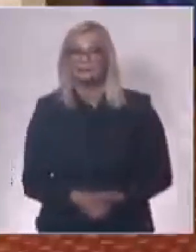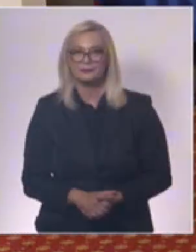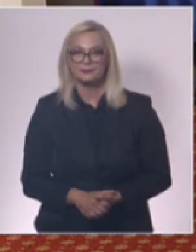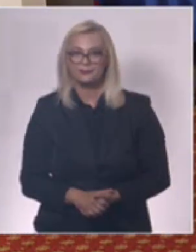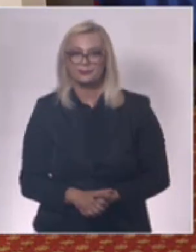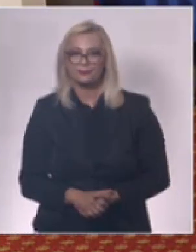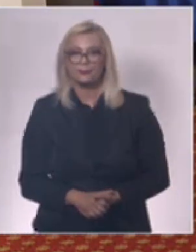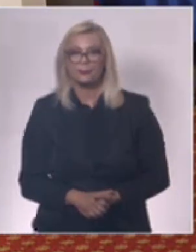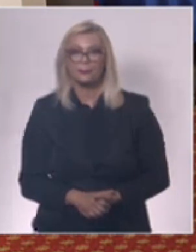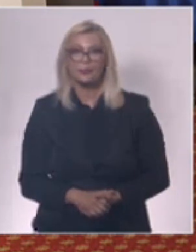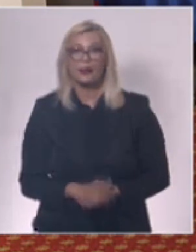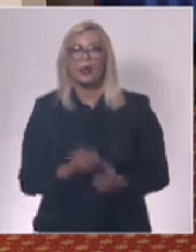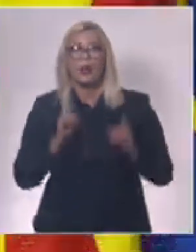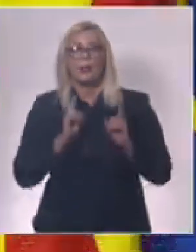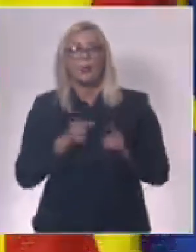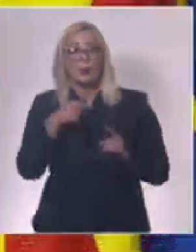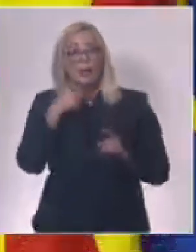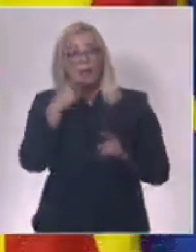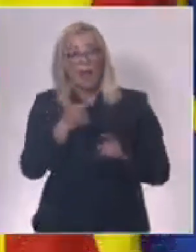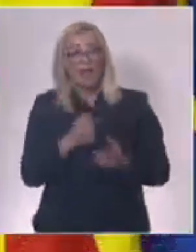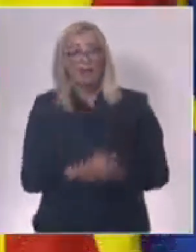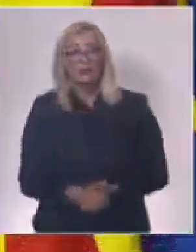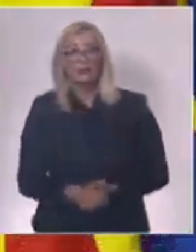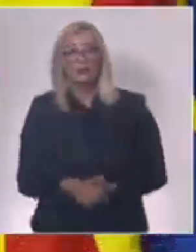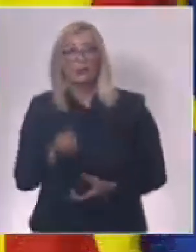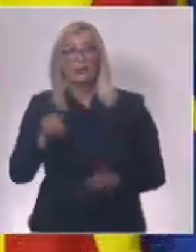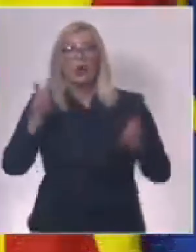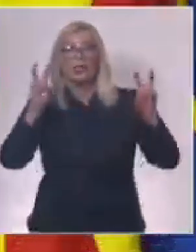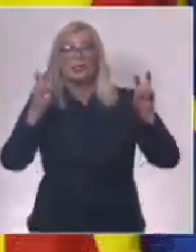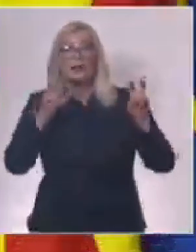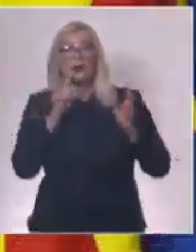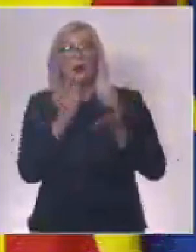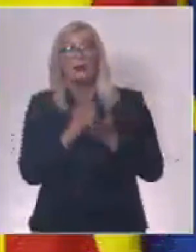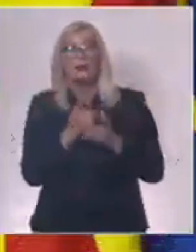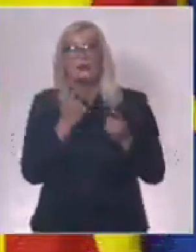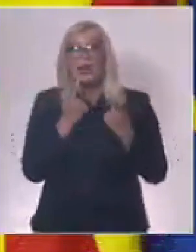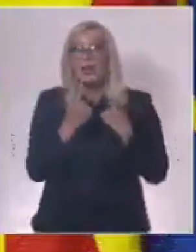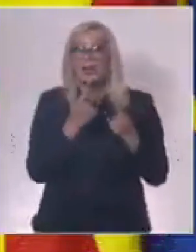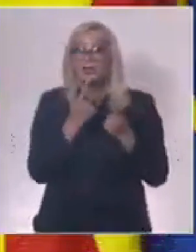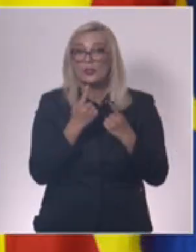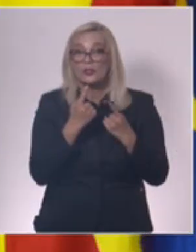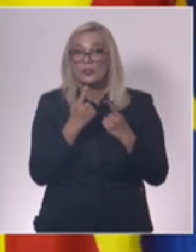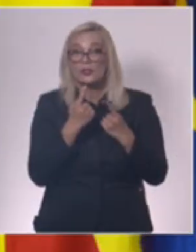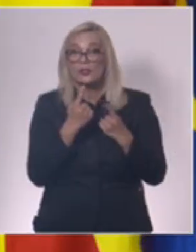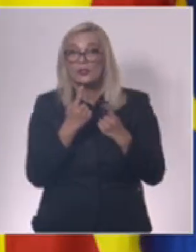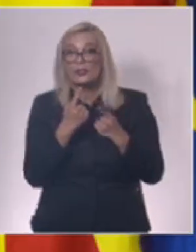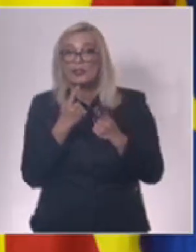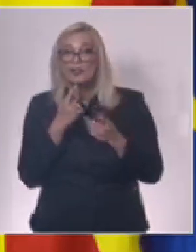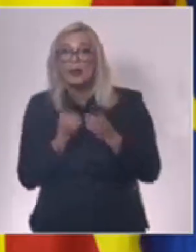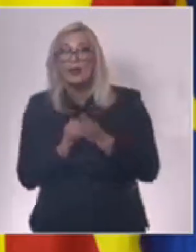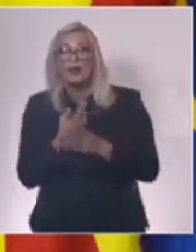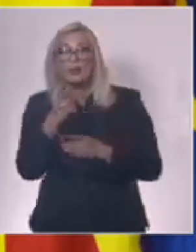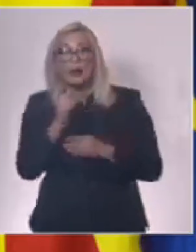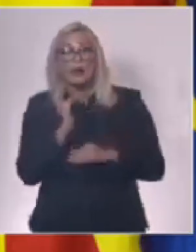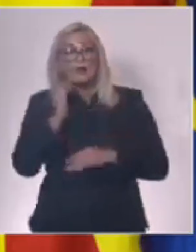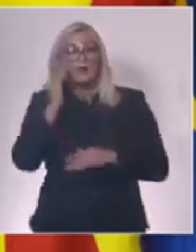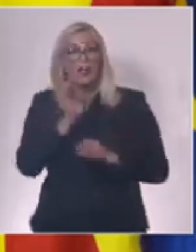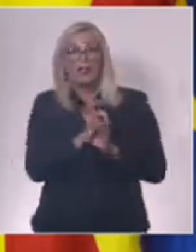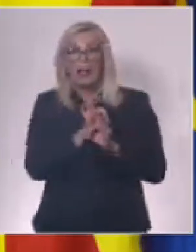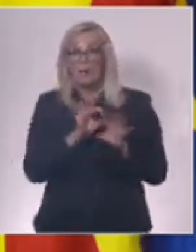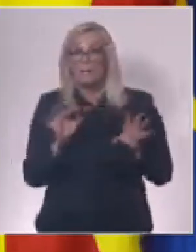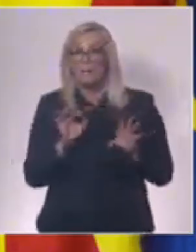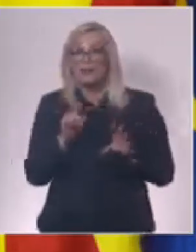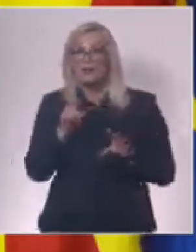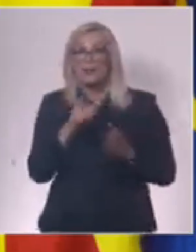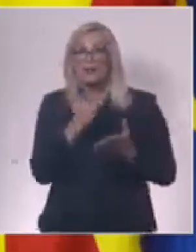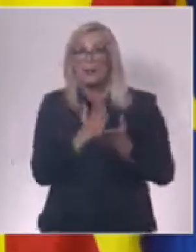Прво морам да напоменувам дека тоа е тема која што беше разговарана и во текот на формирањето на владата, без